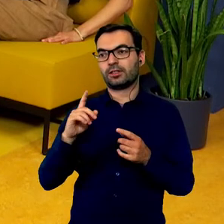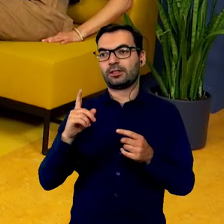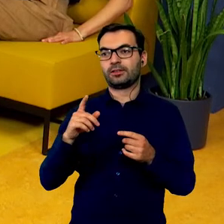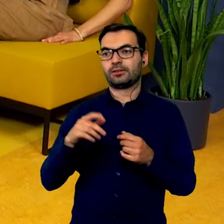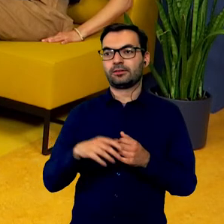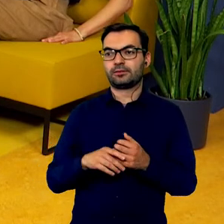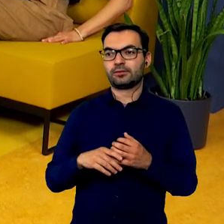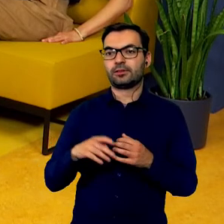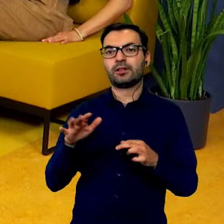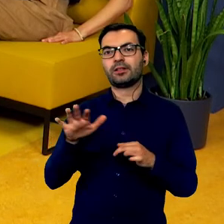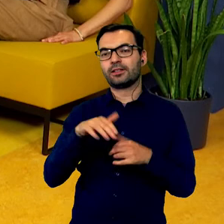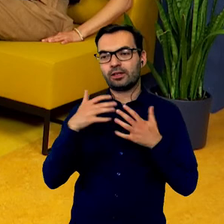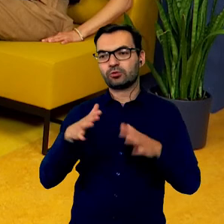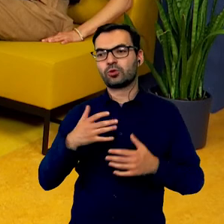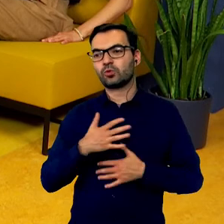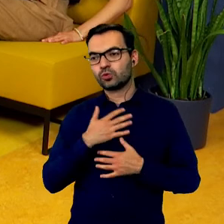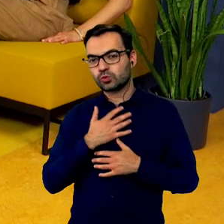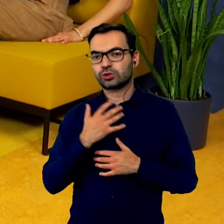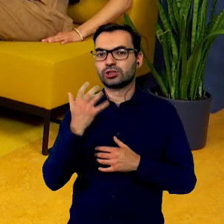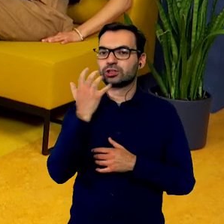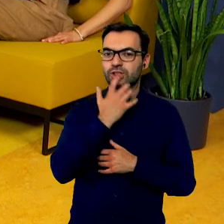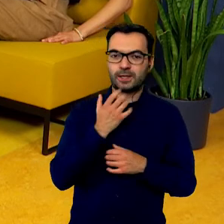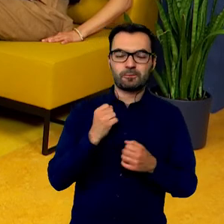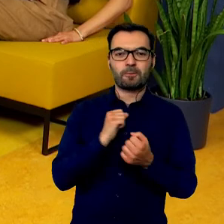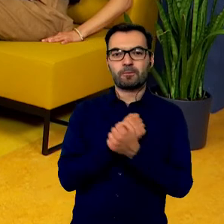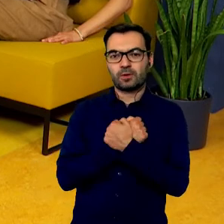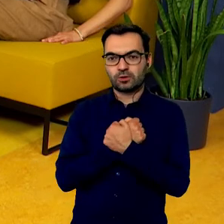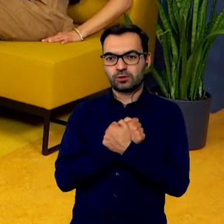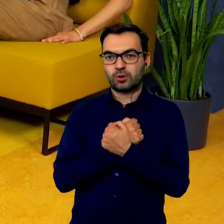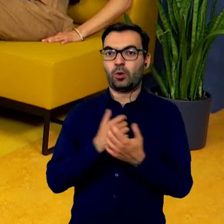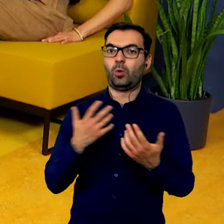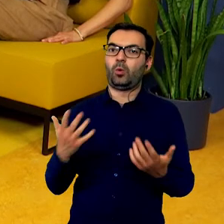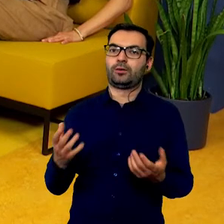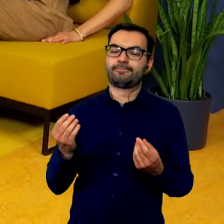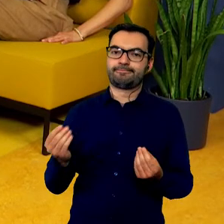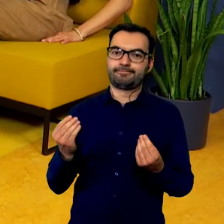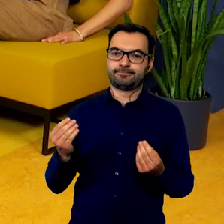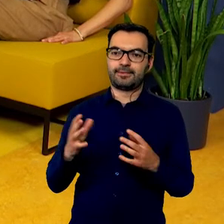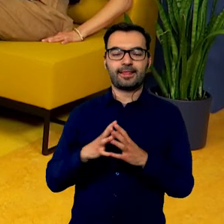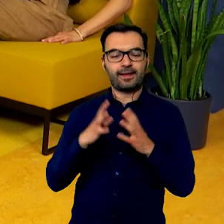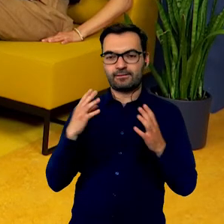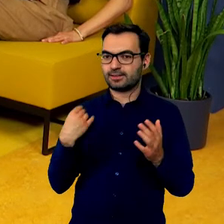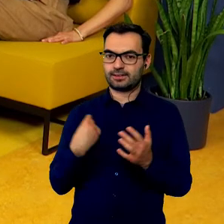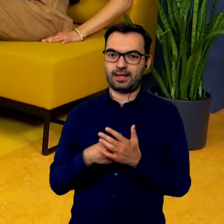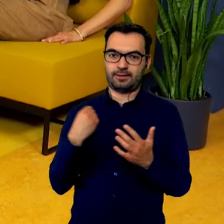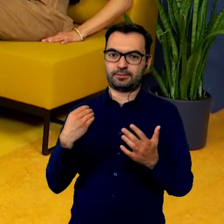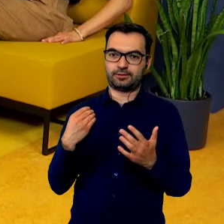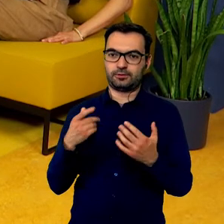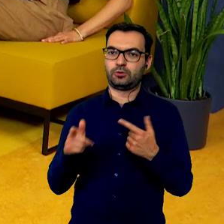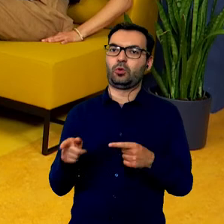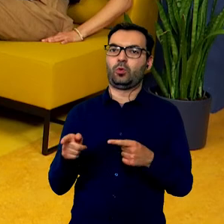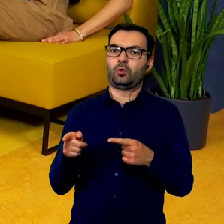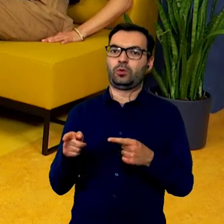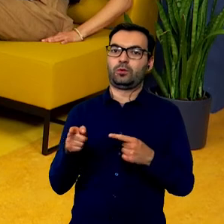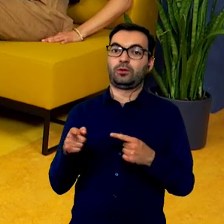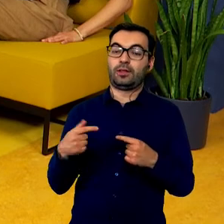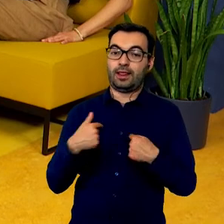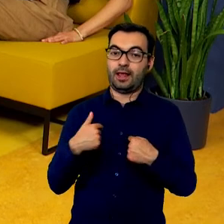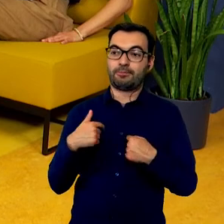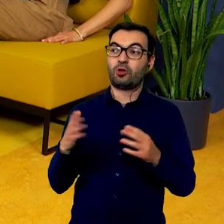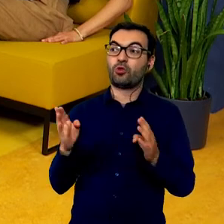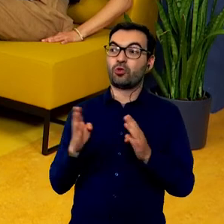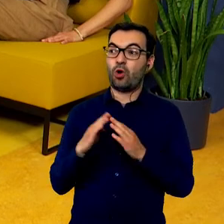otoczeni uczuciami, ciepłem, miłością, to jest największe bogactwo, z którym idą w życie. I dla mnie